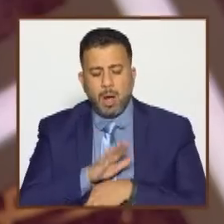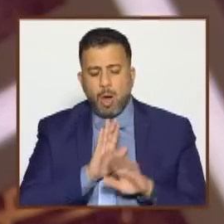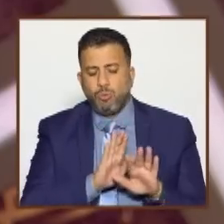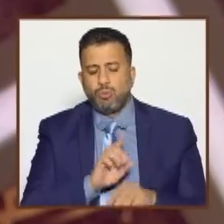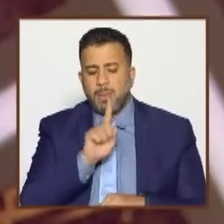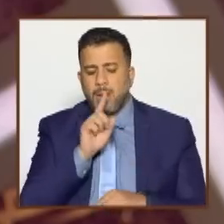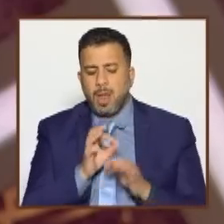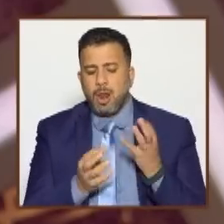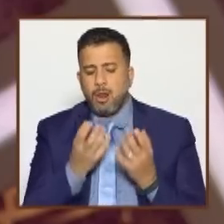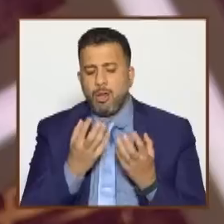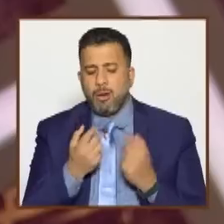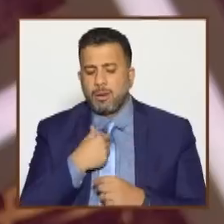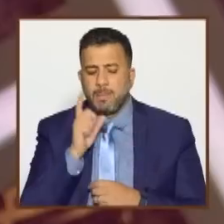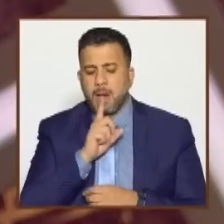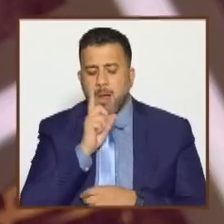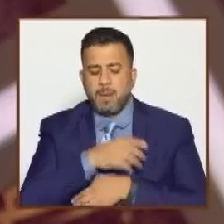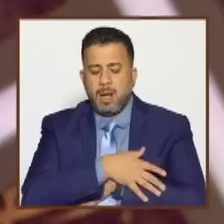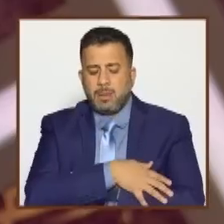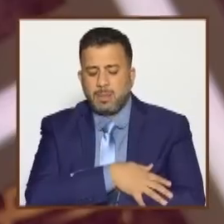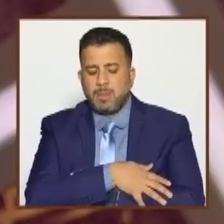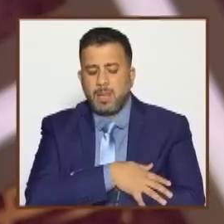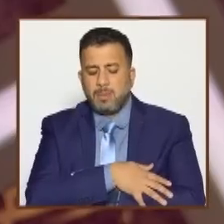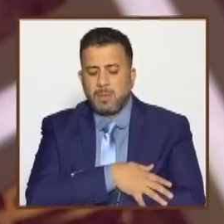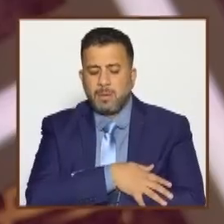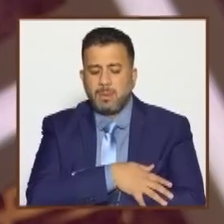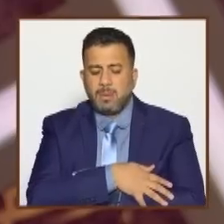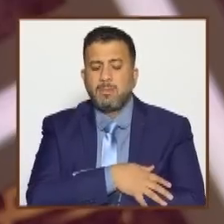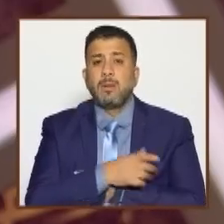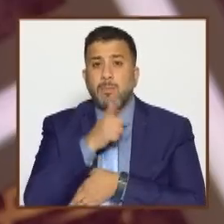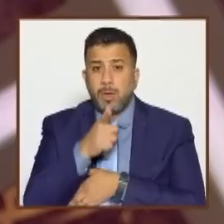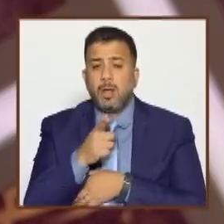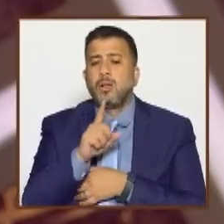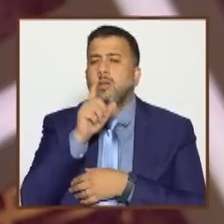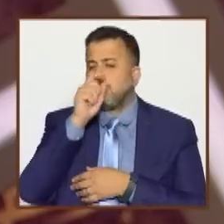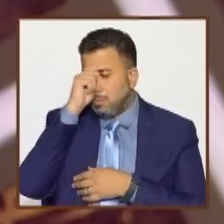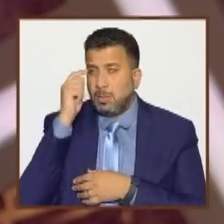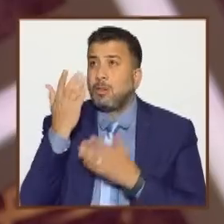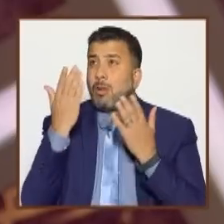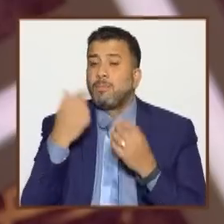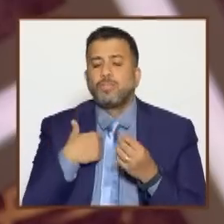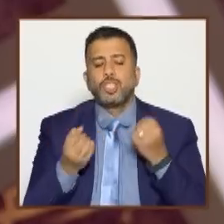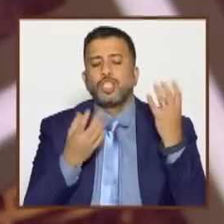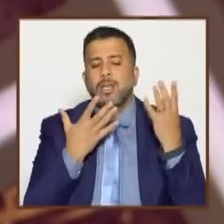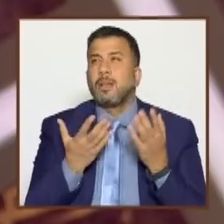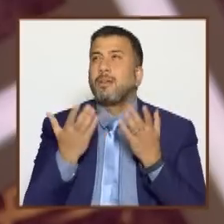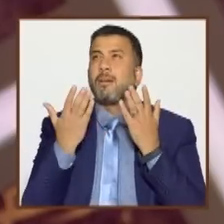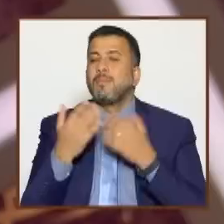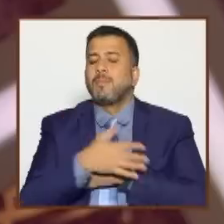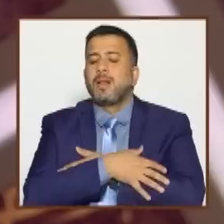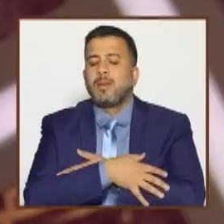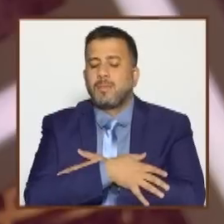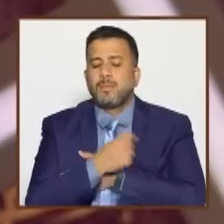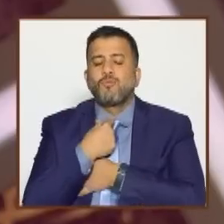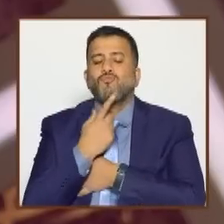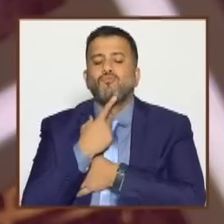بآية عذاب استعاذ، وبآية رحمة سأل، وبآية تنزيه سبح. هذا كان شأن النبي عليه